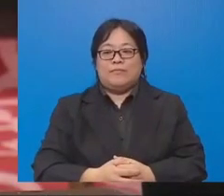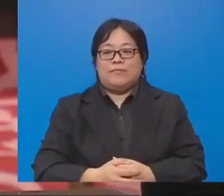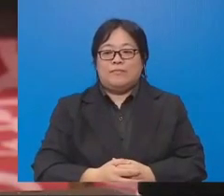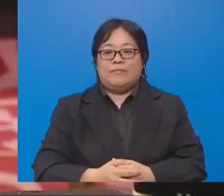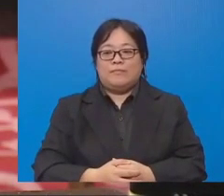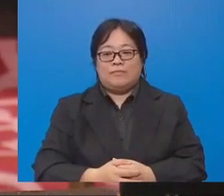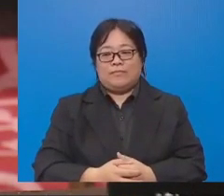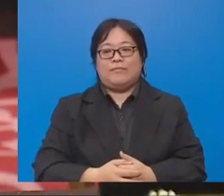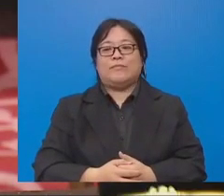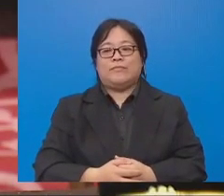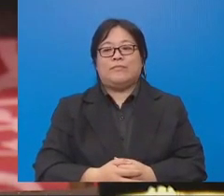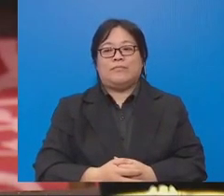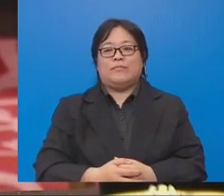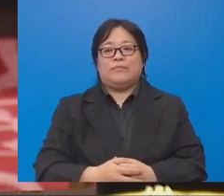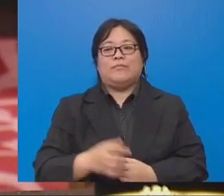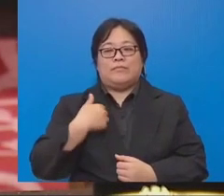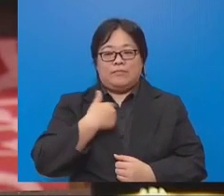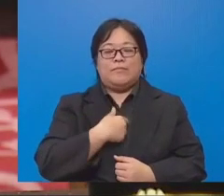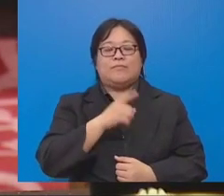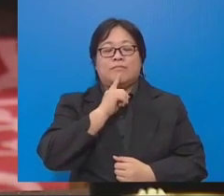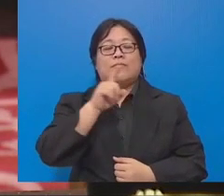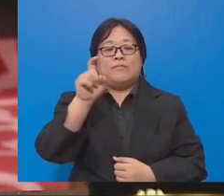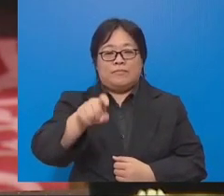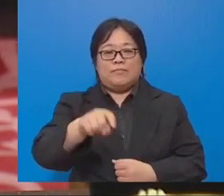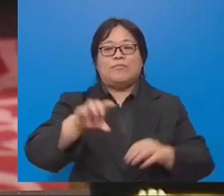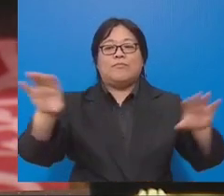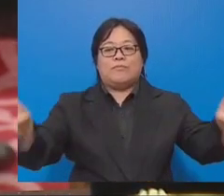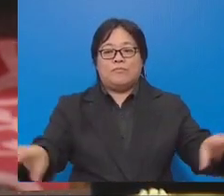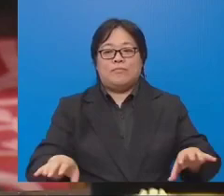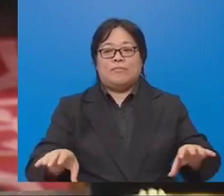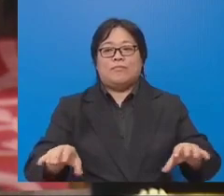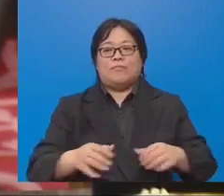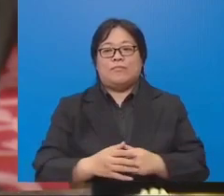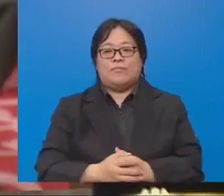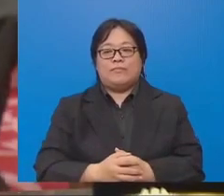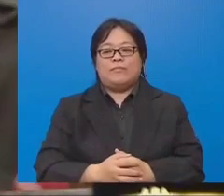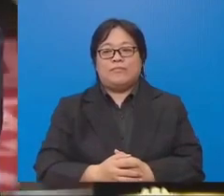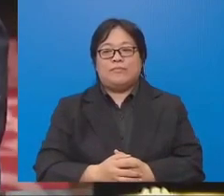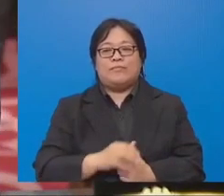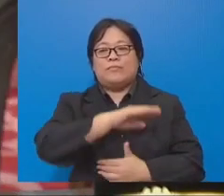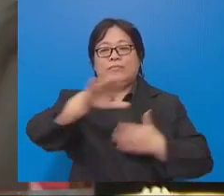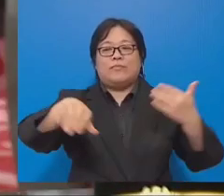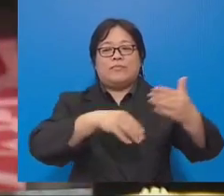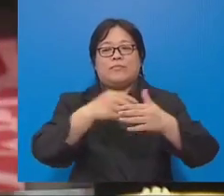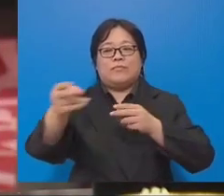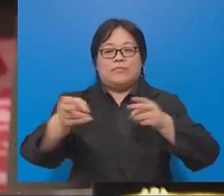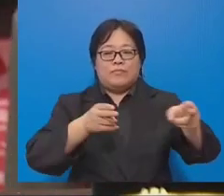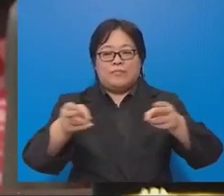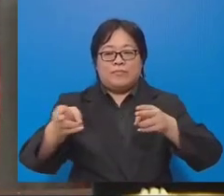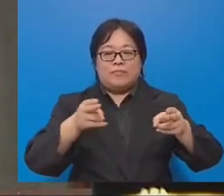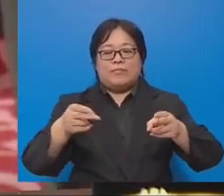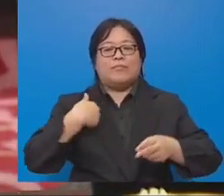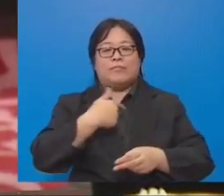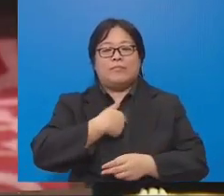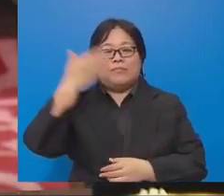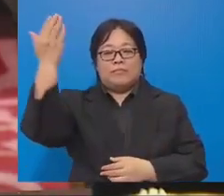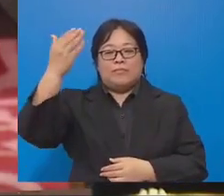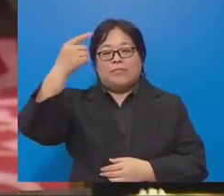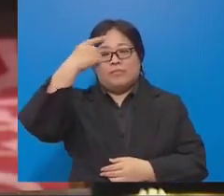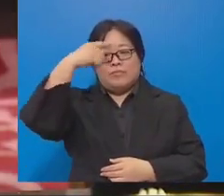dah memikirkan wajah dan patut kita lakukan supaya segala inisiatif yang kita mulakan